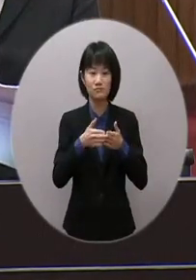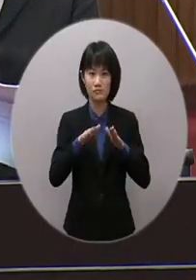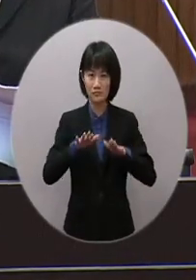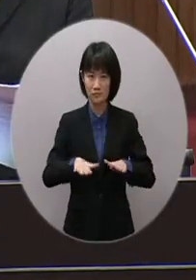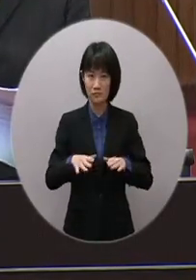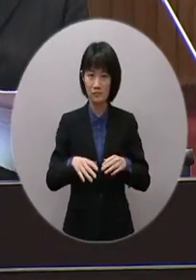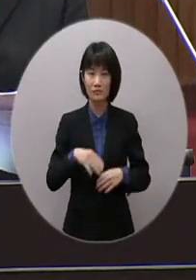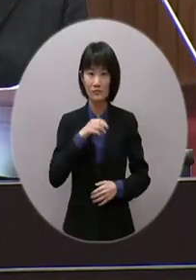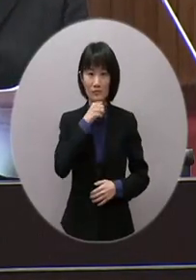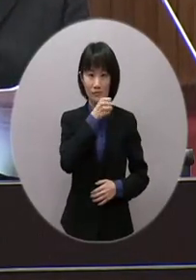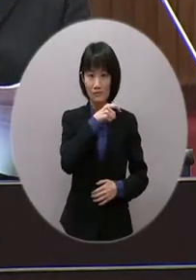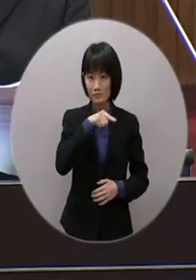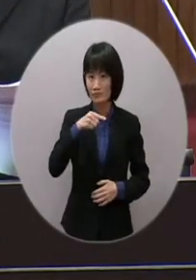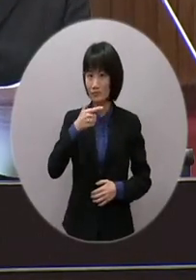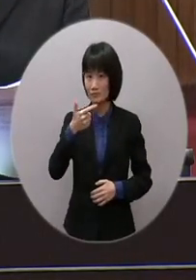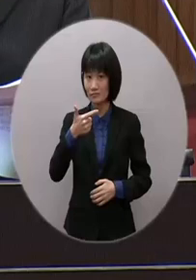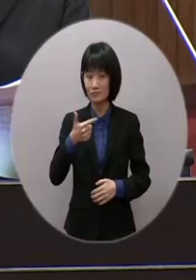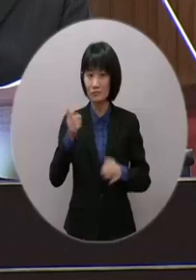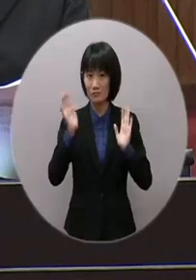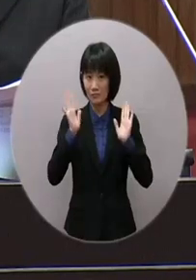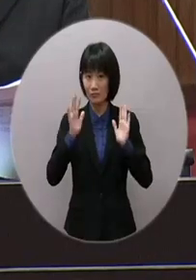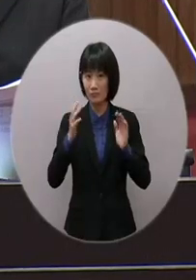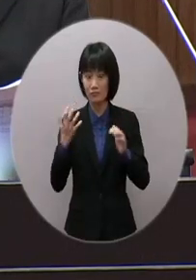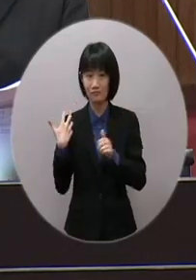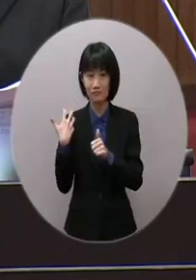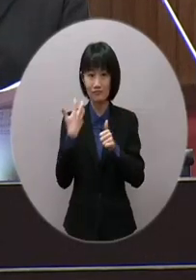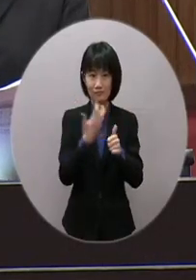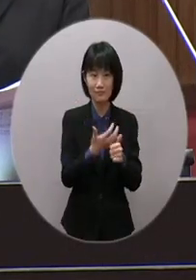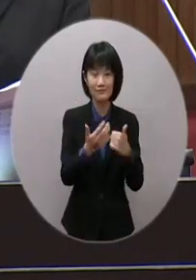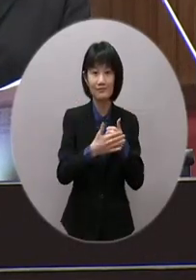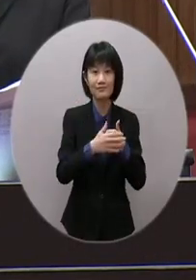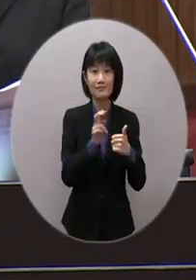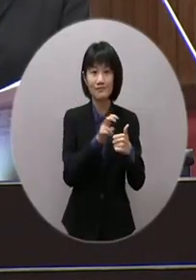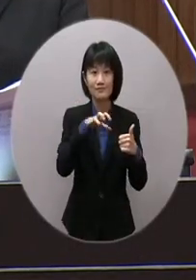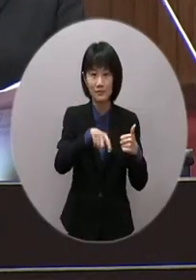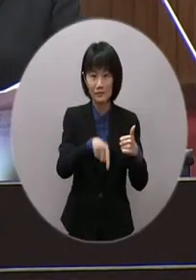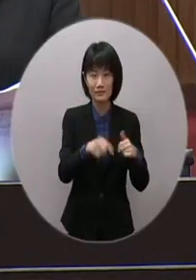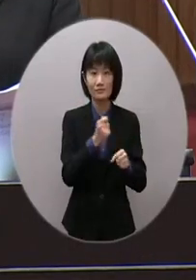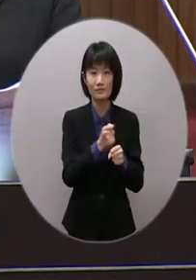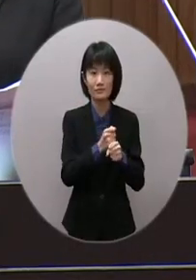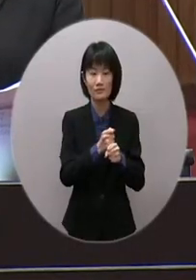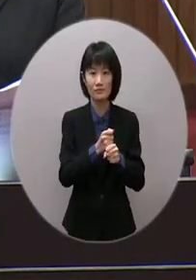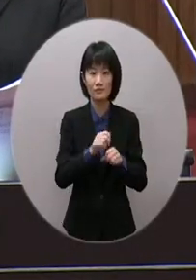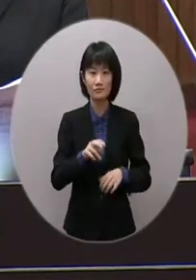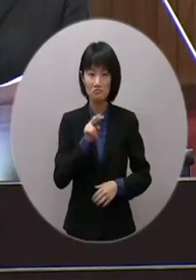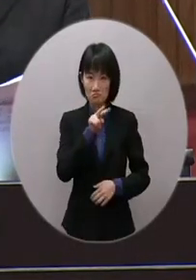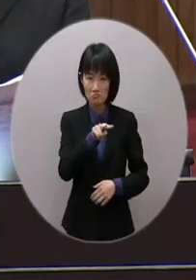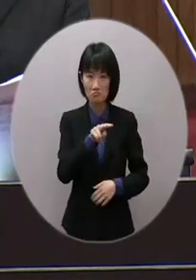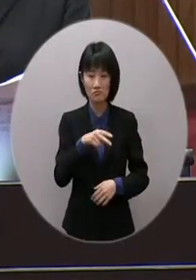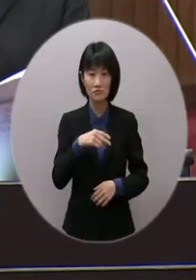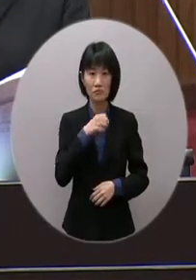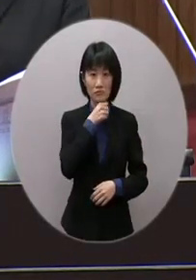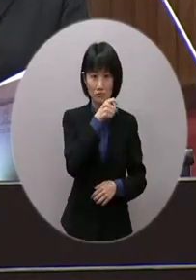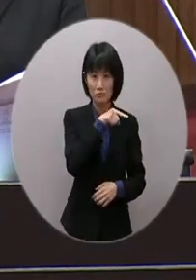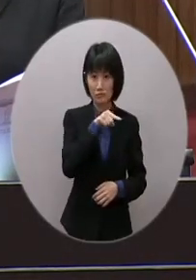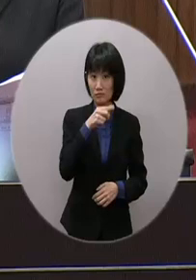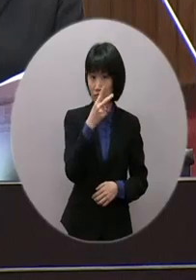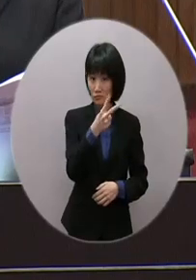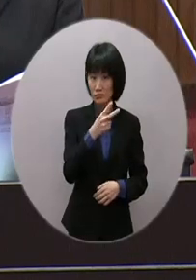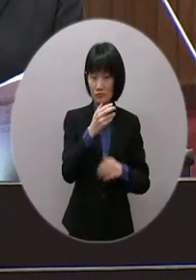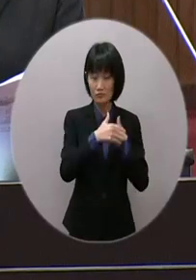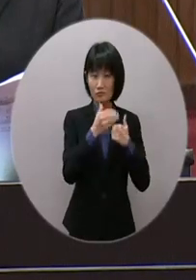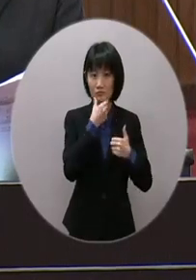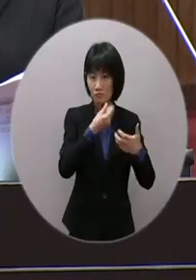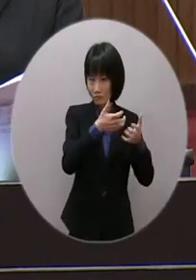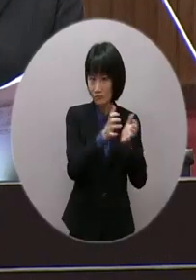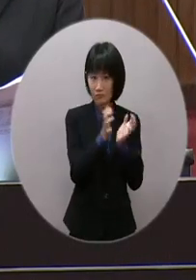我们零到六岁的幼托的工作，好，其实我们是这样分的，是零到二是我们卫福